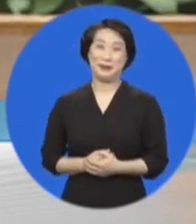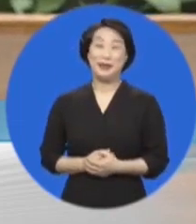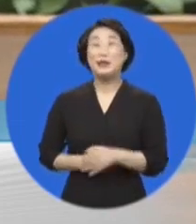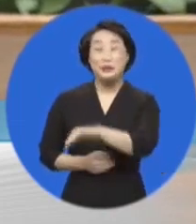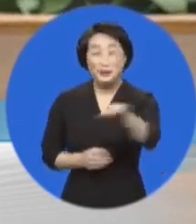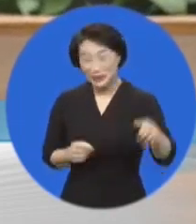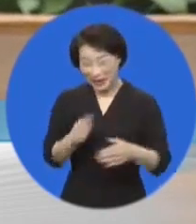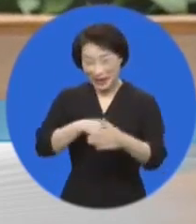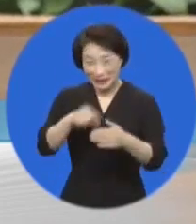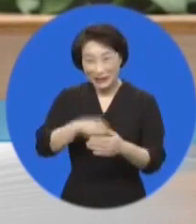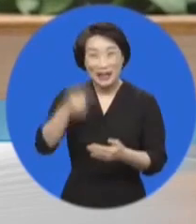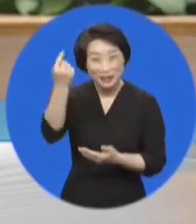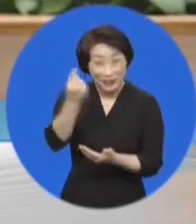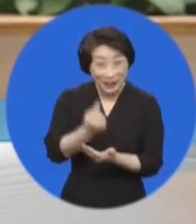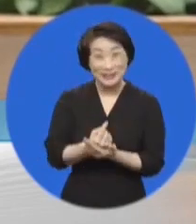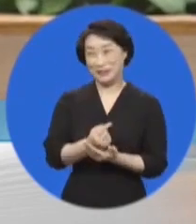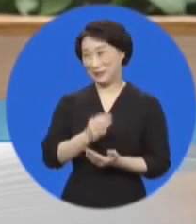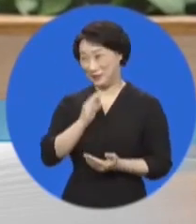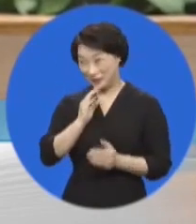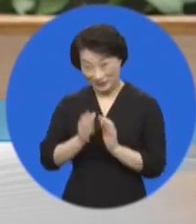우리 가운데 오셨다.